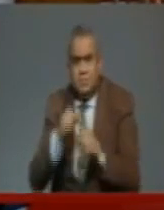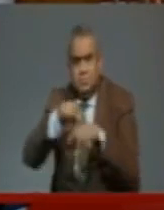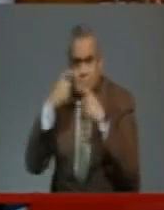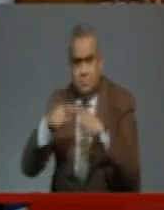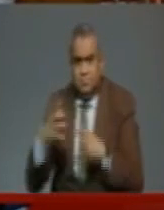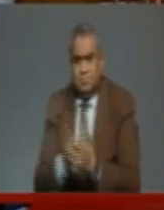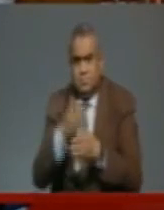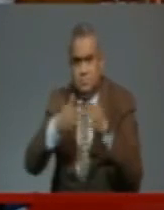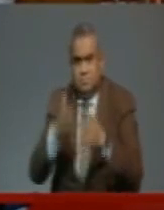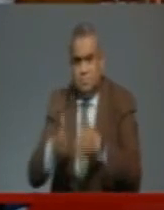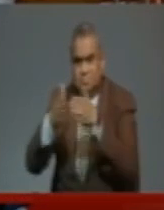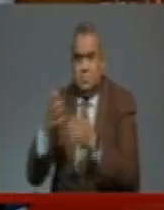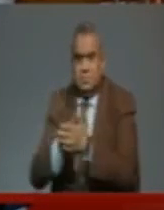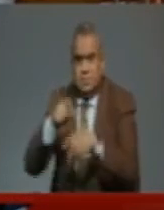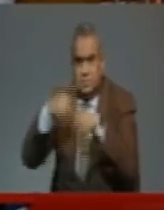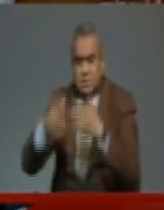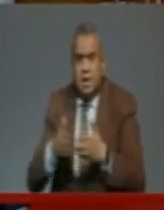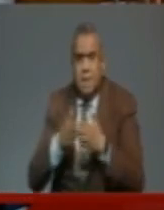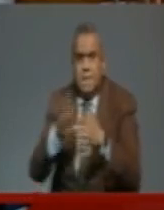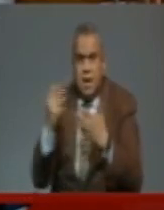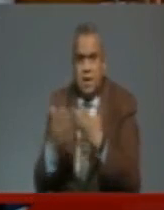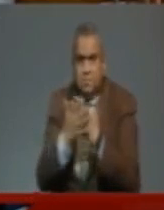ده بالاضافه طبعا لمرافق الشبكات. بعده